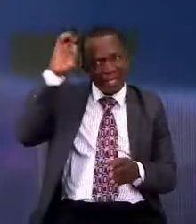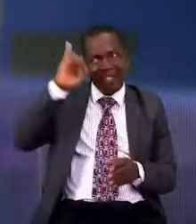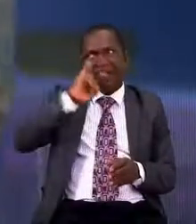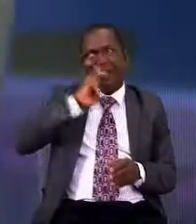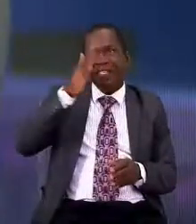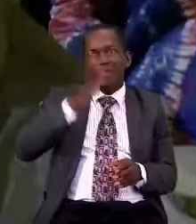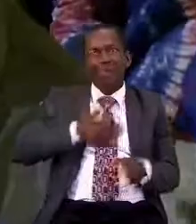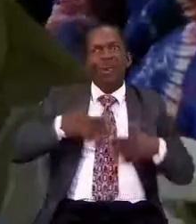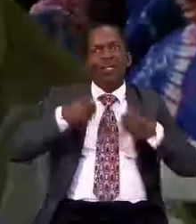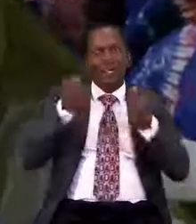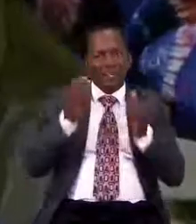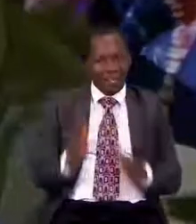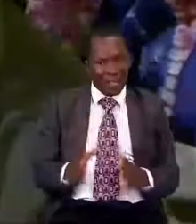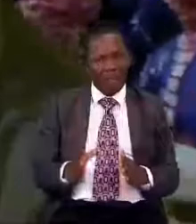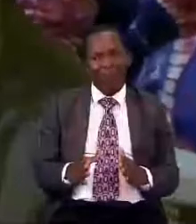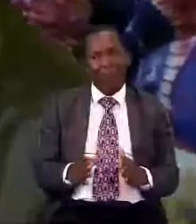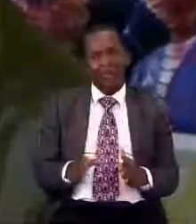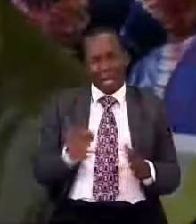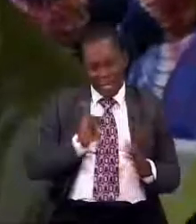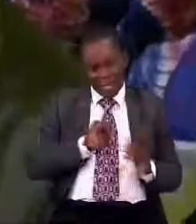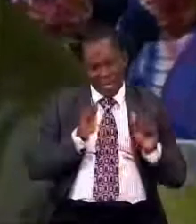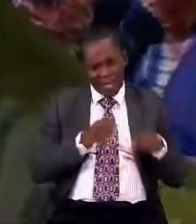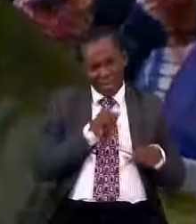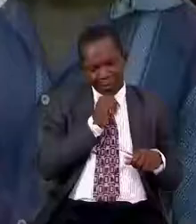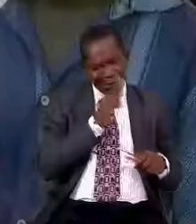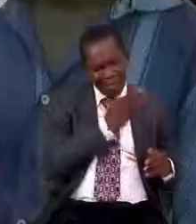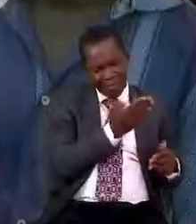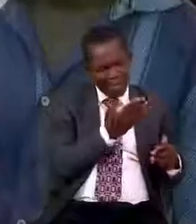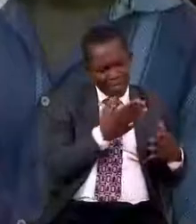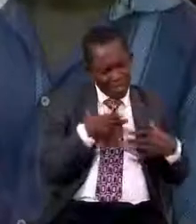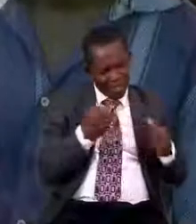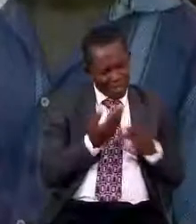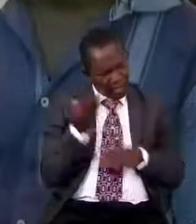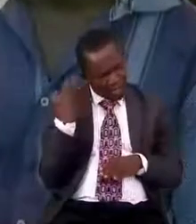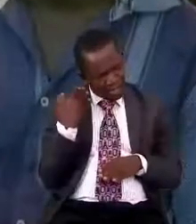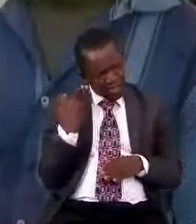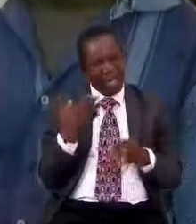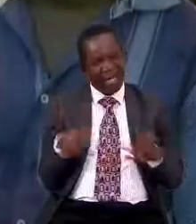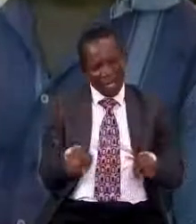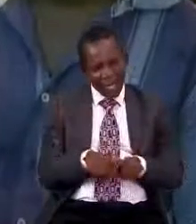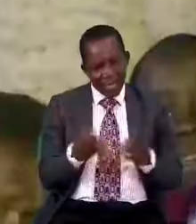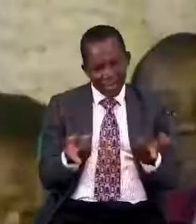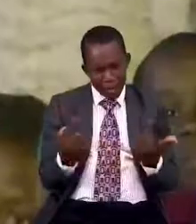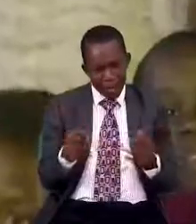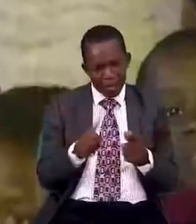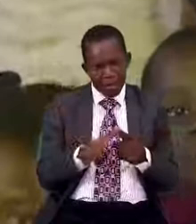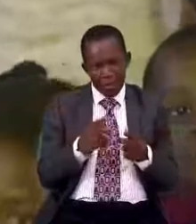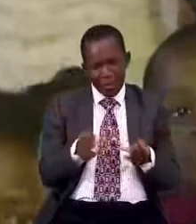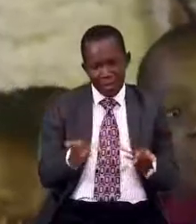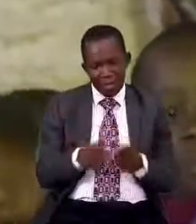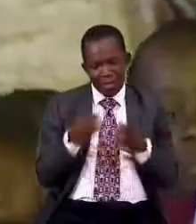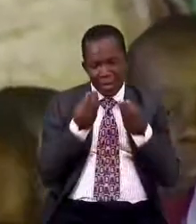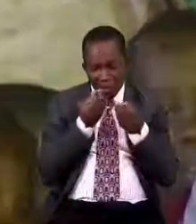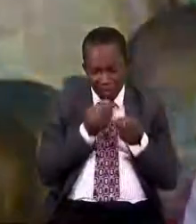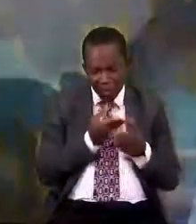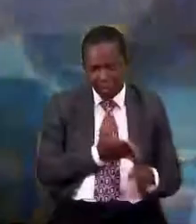Maintenant, tu es venu au lieu de solution. Le champ de solution. Le sol de